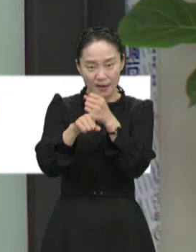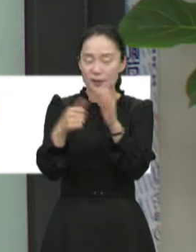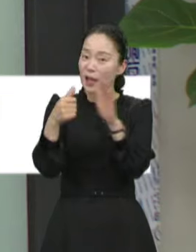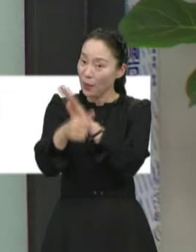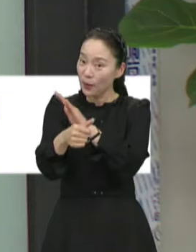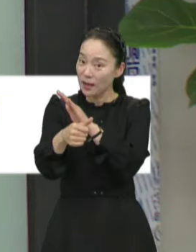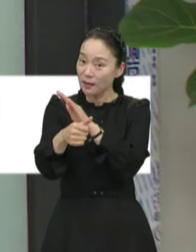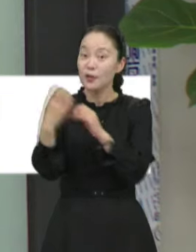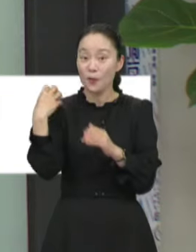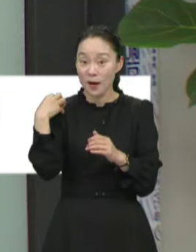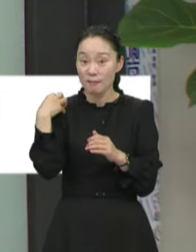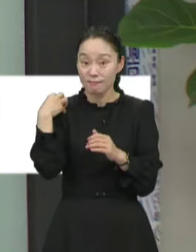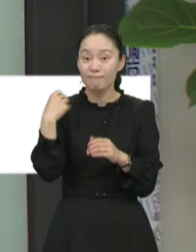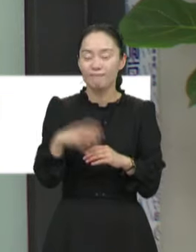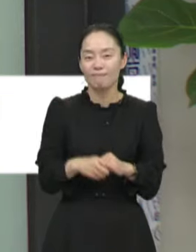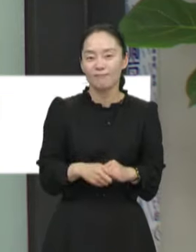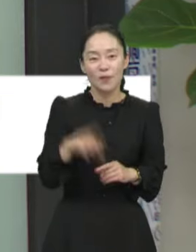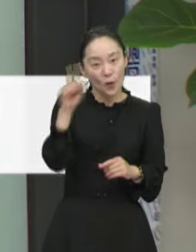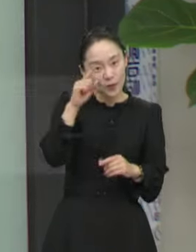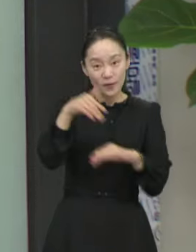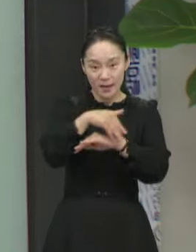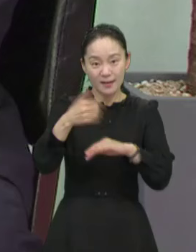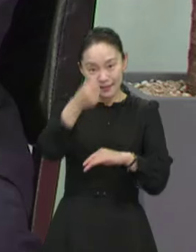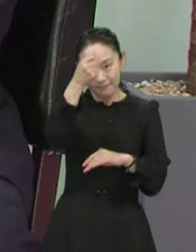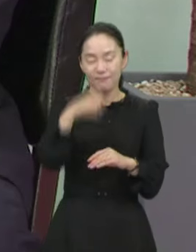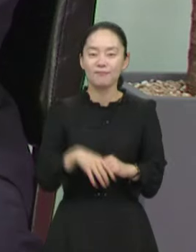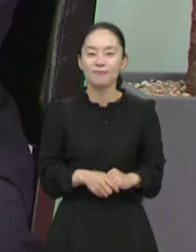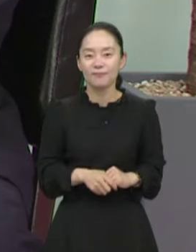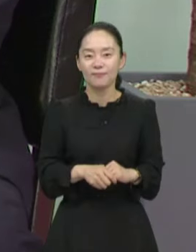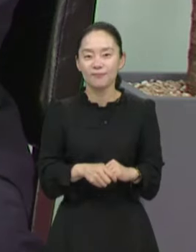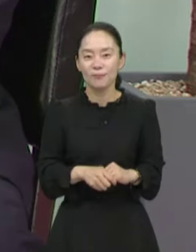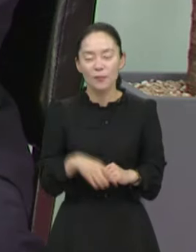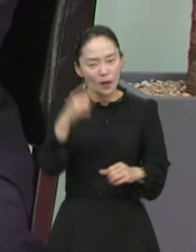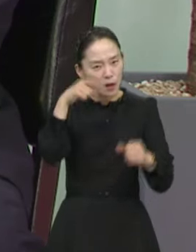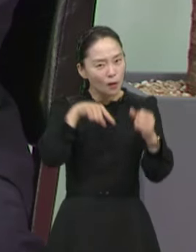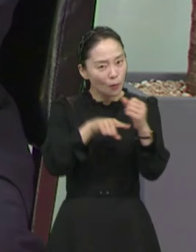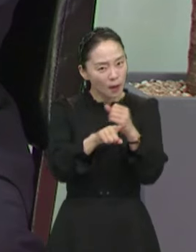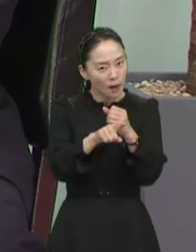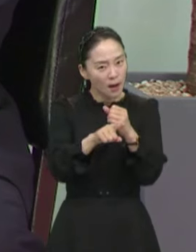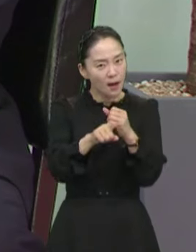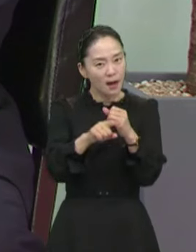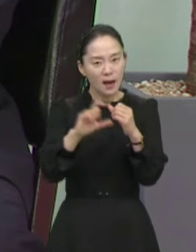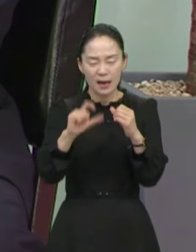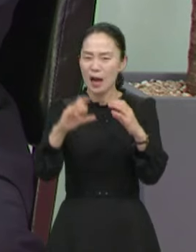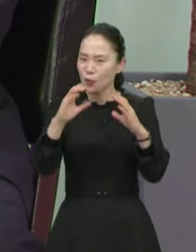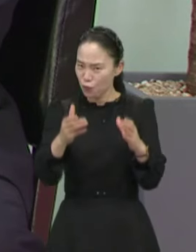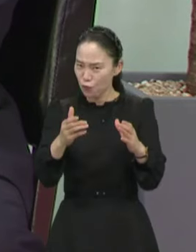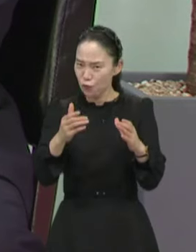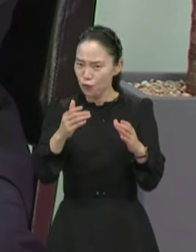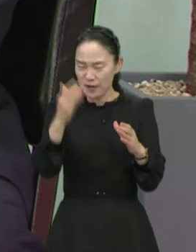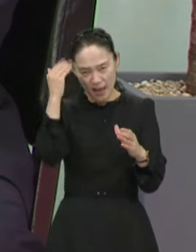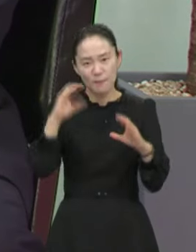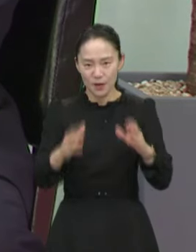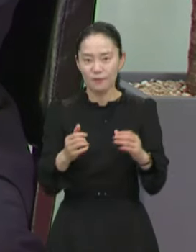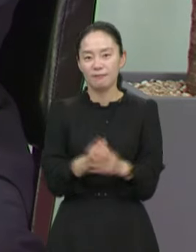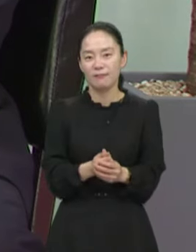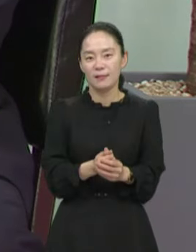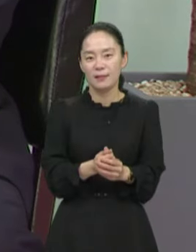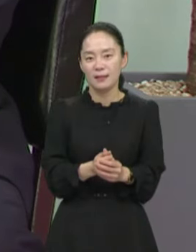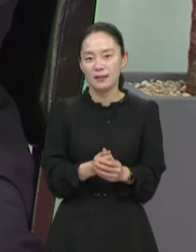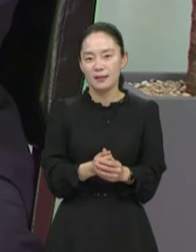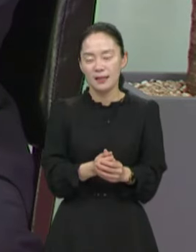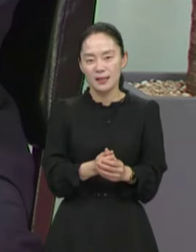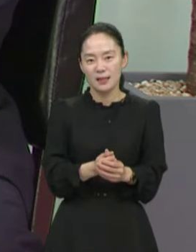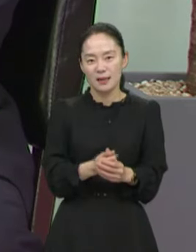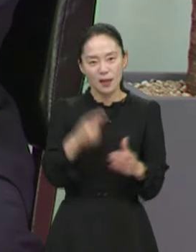대변하는 역할도 하실 같은데 어떤 구상을 갖고 계실까요 과학 강국 대한민국 그리고 그 과학